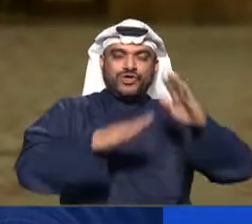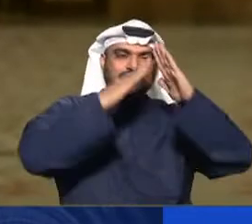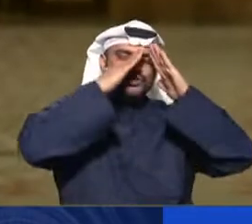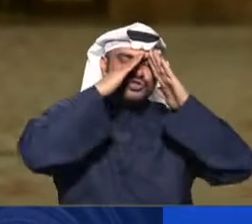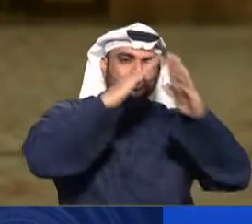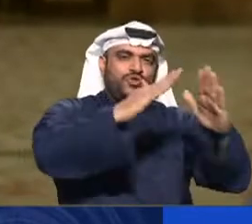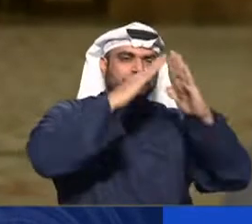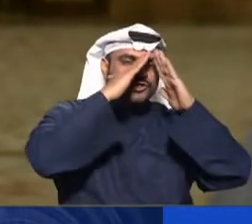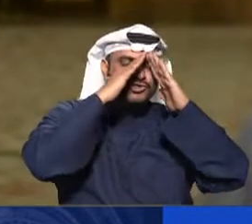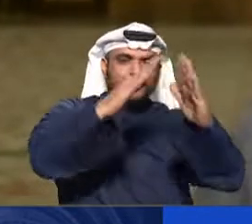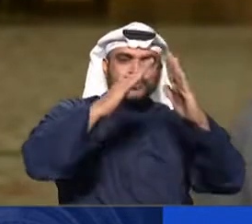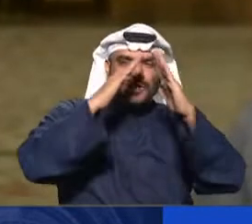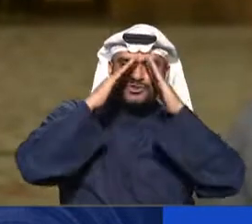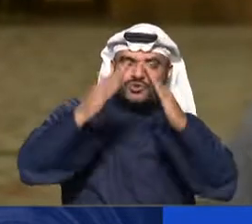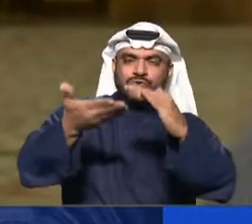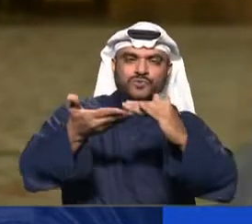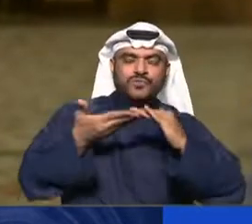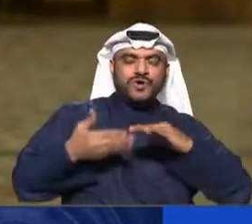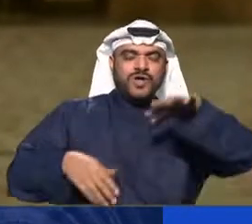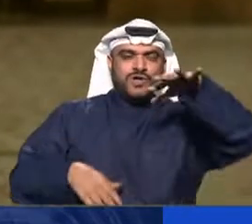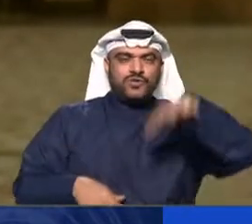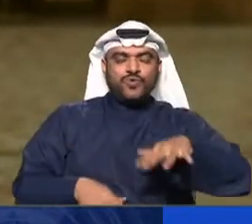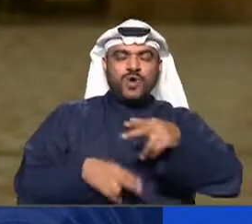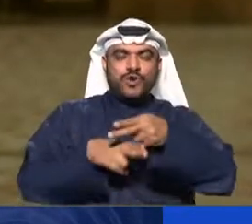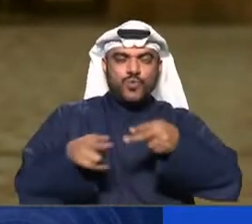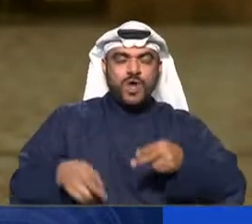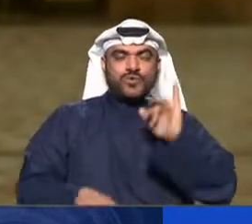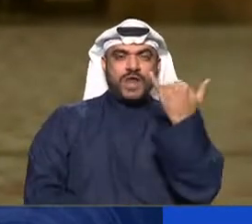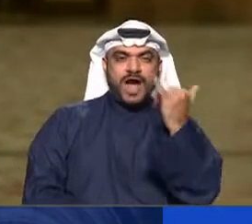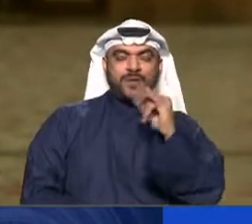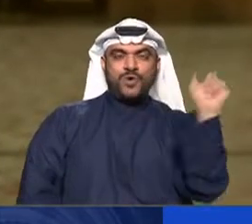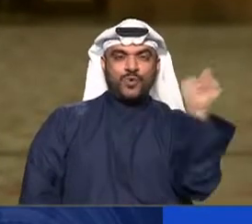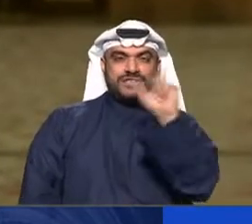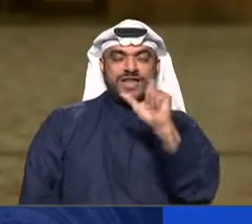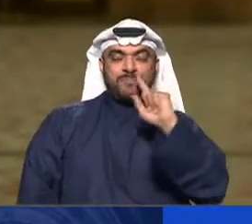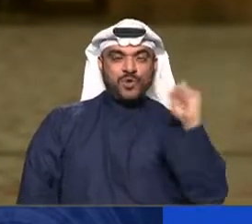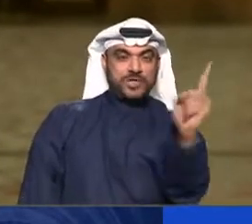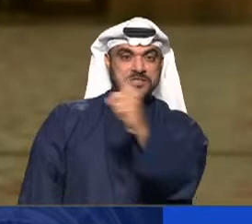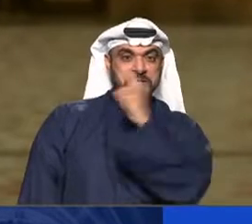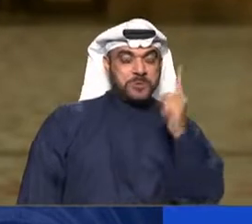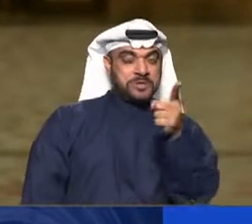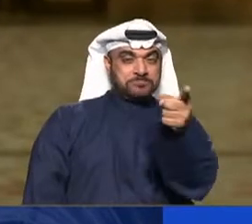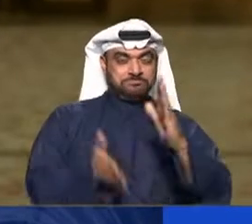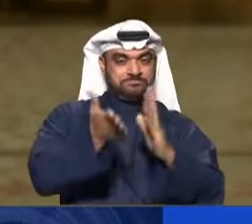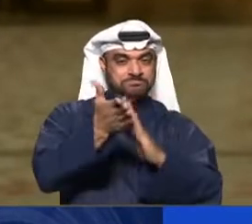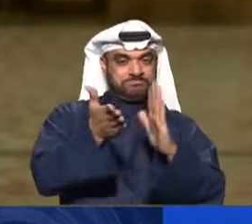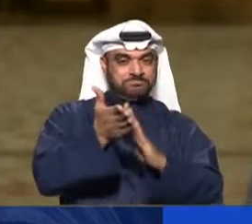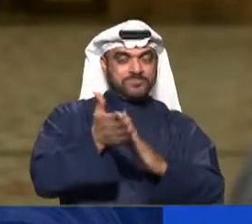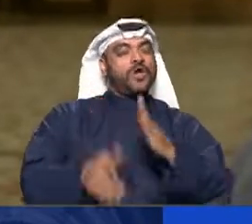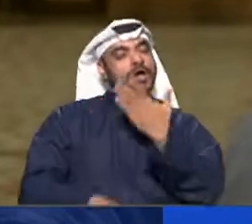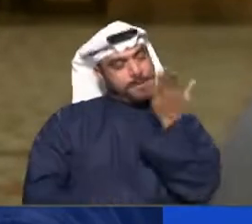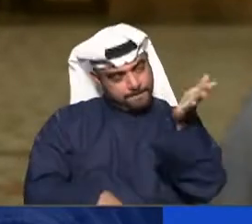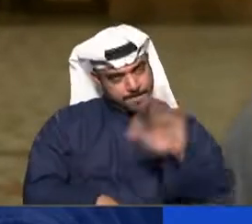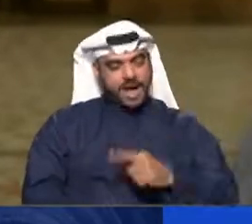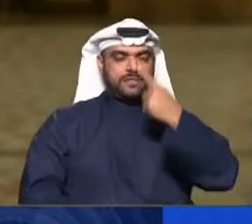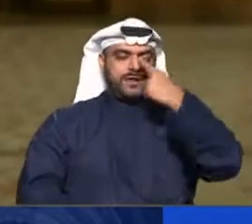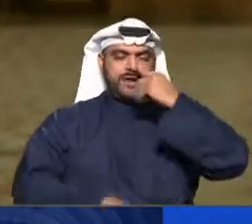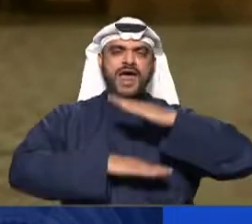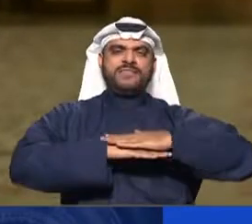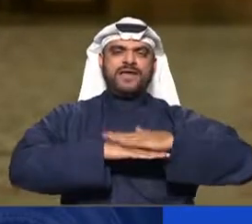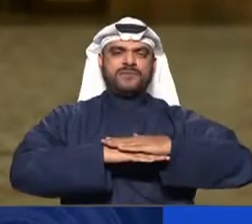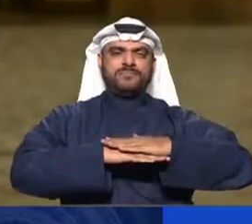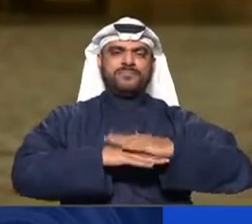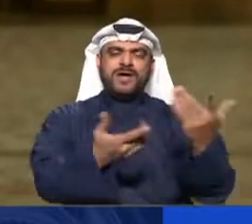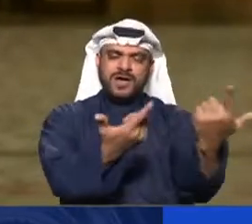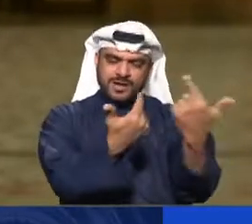كل الأطراف المحلية والعربية والإسلامية والدولية التي أشادت بهذا الموقف، ونحترم أيضا وجهة نظر كل